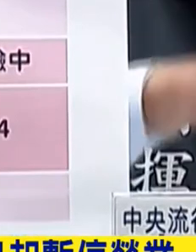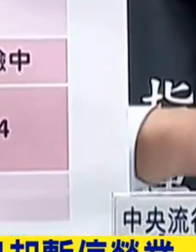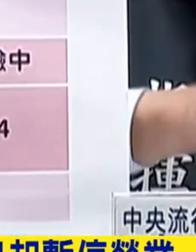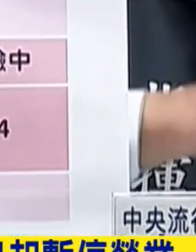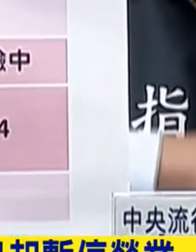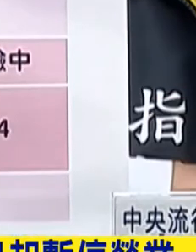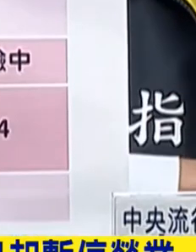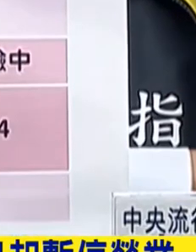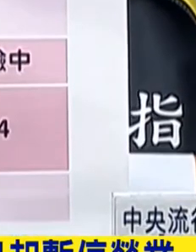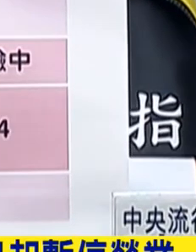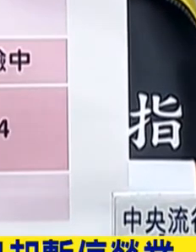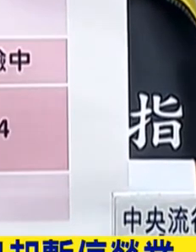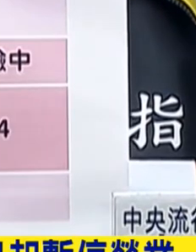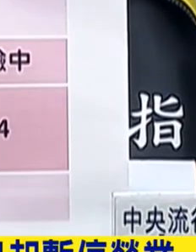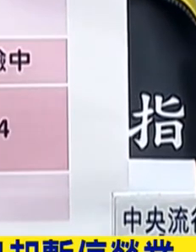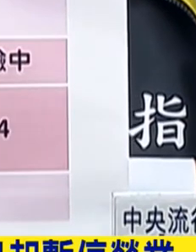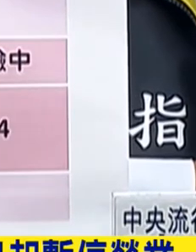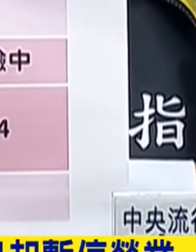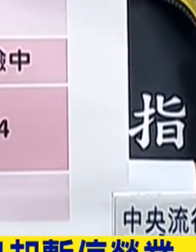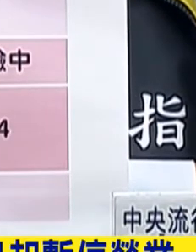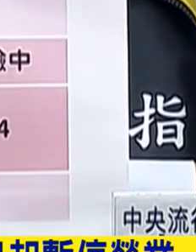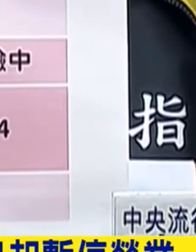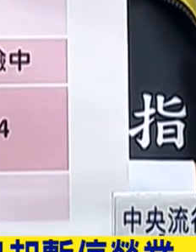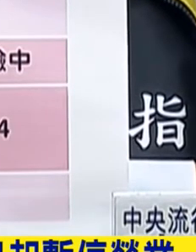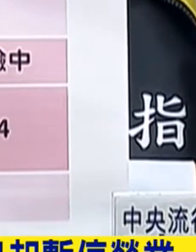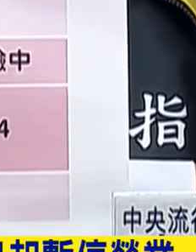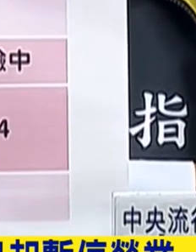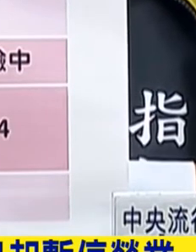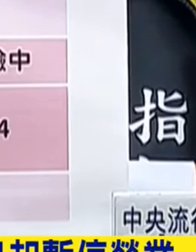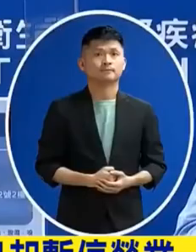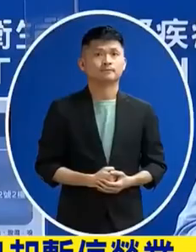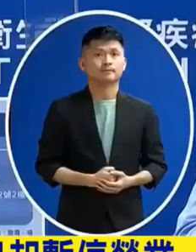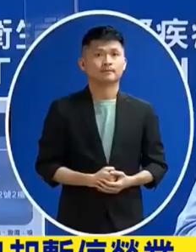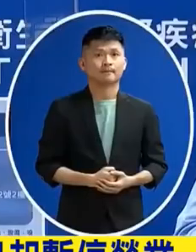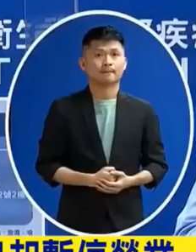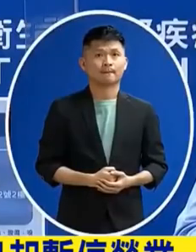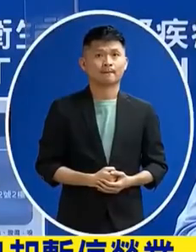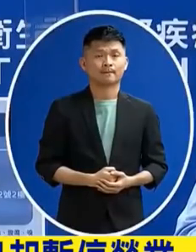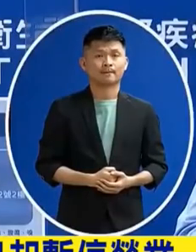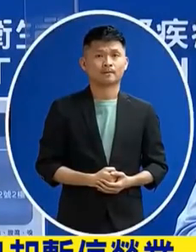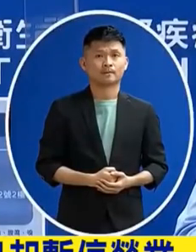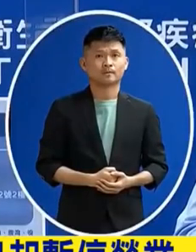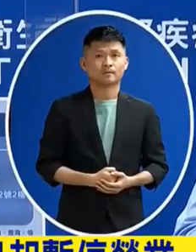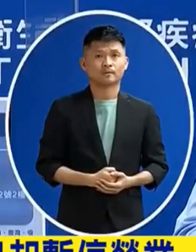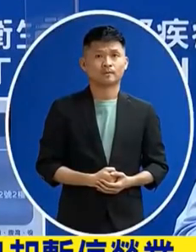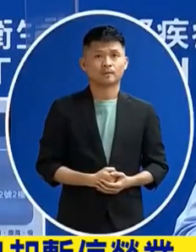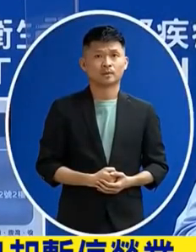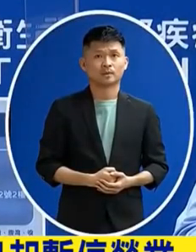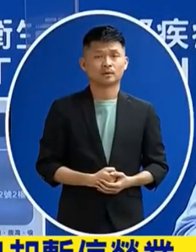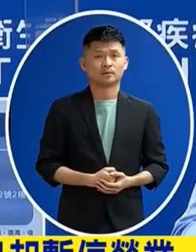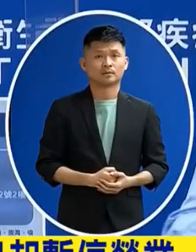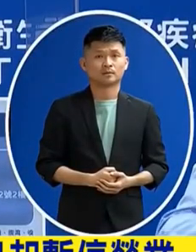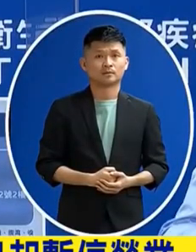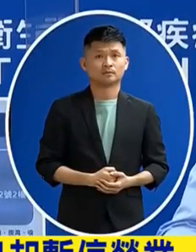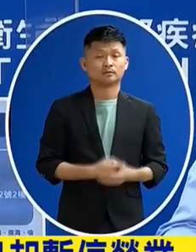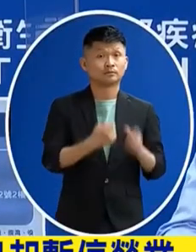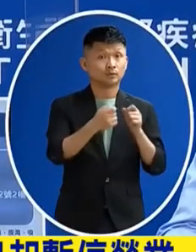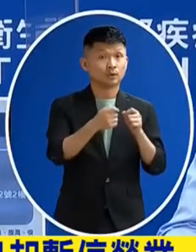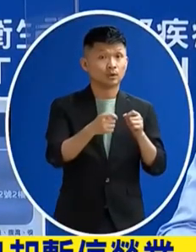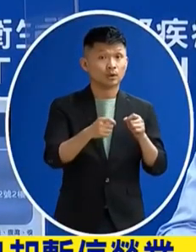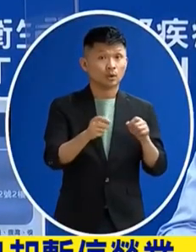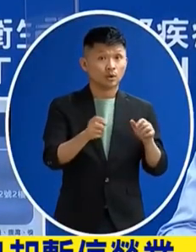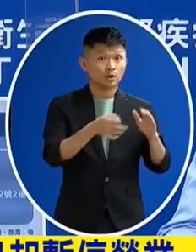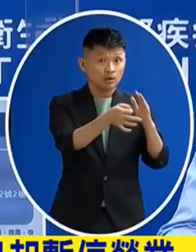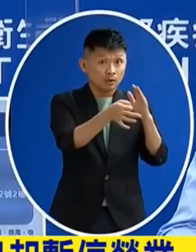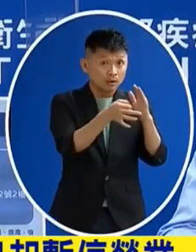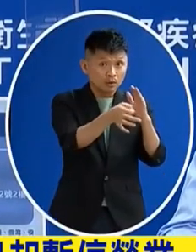是整栋哈都是有些相关的游乐的啊的场所哈，请该这个游艺场同